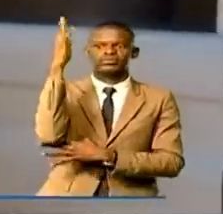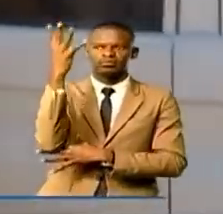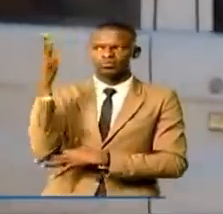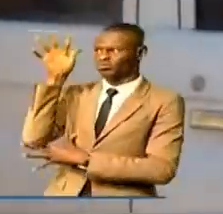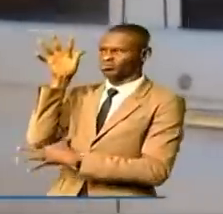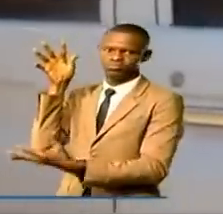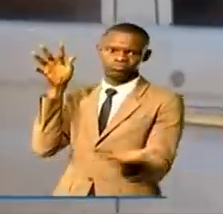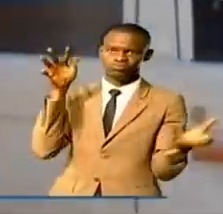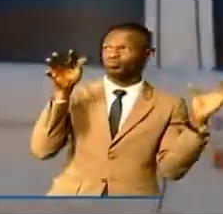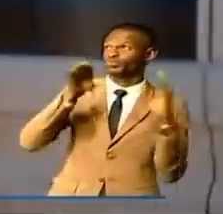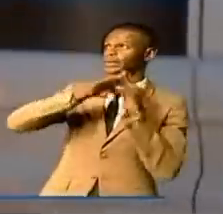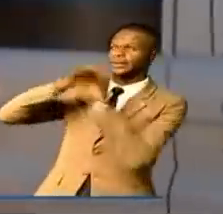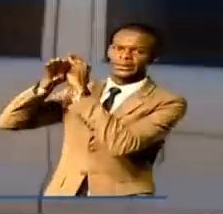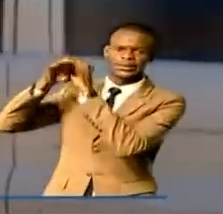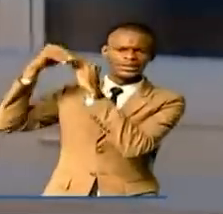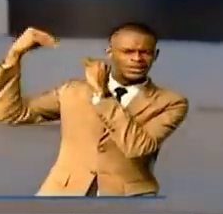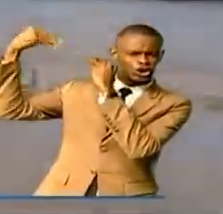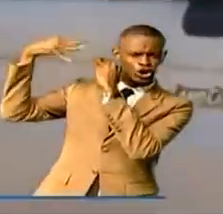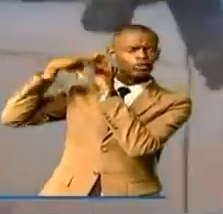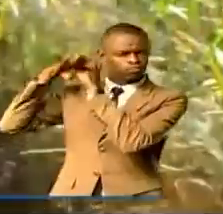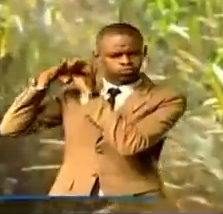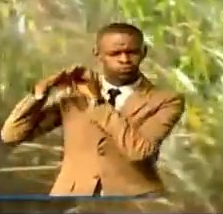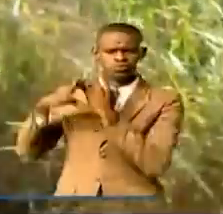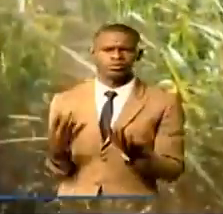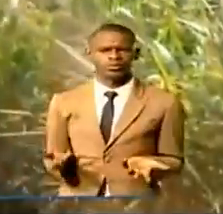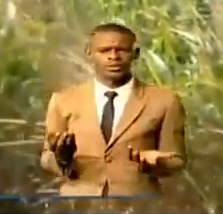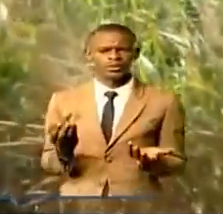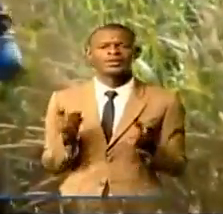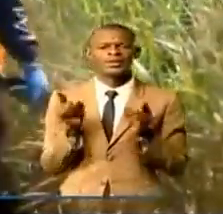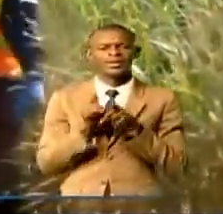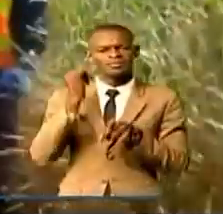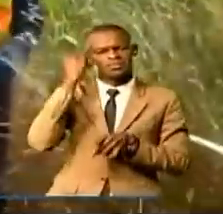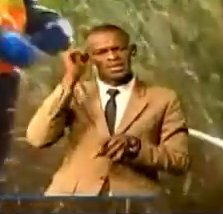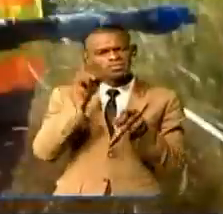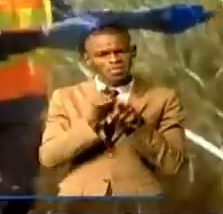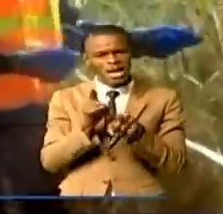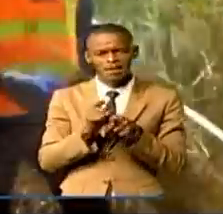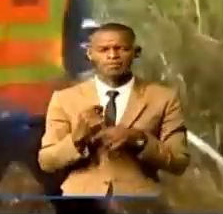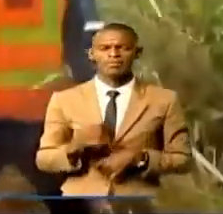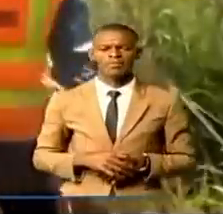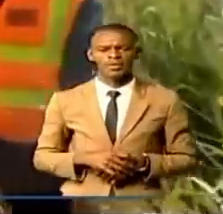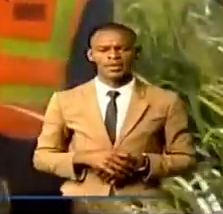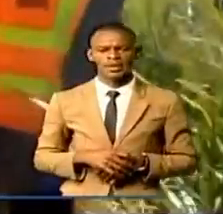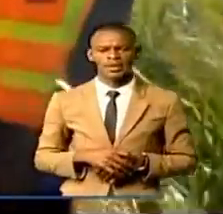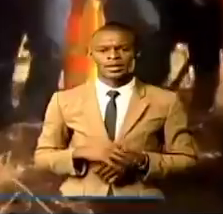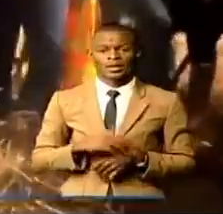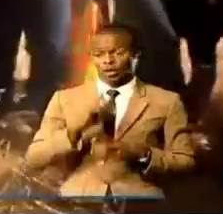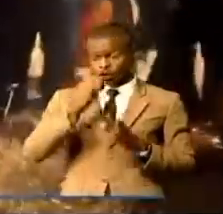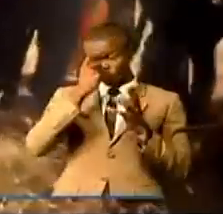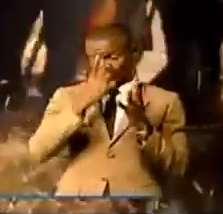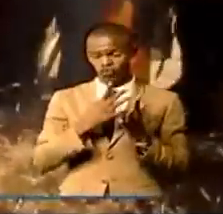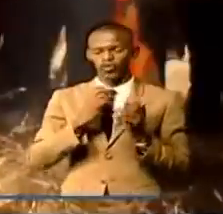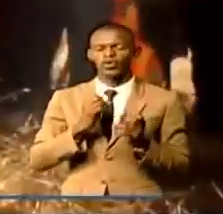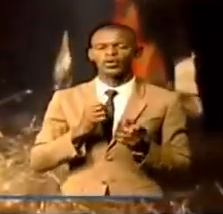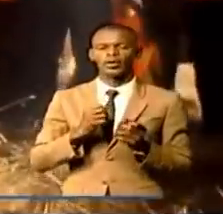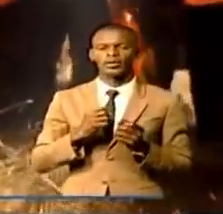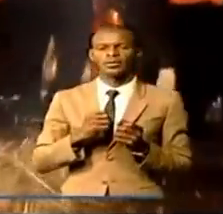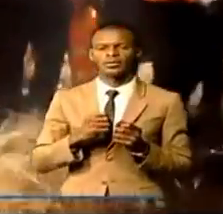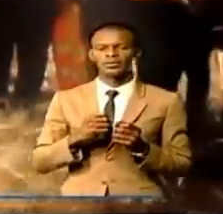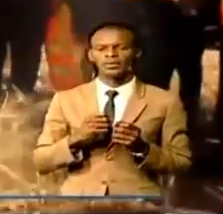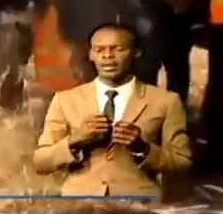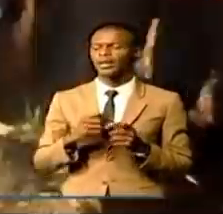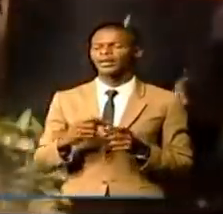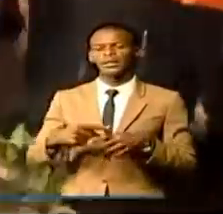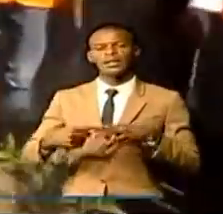ce cadre que le bourgmestre de la commune urbano-rurale de Chitourou, l'honorable Placide Kisokola Mulambwa, a procédé ce mardi